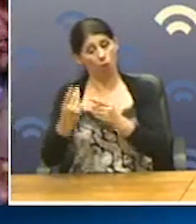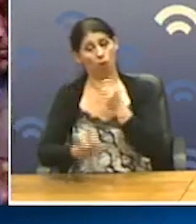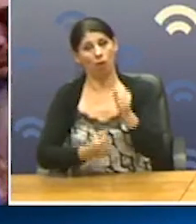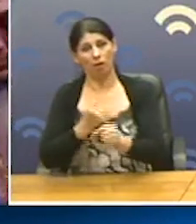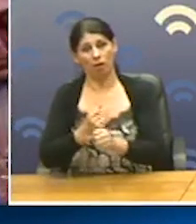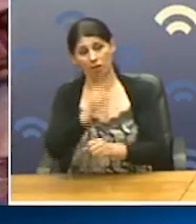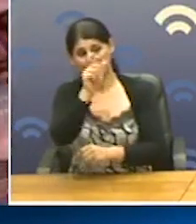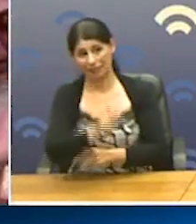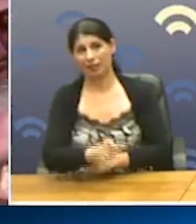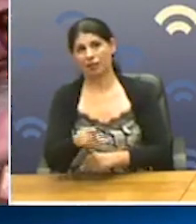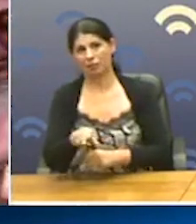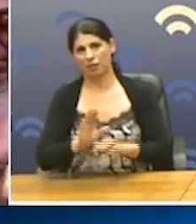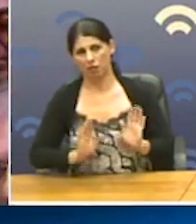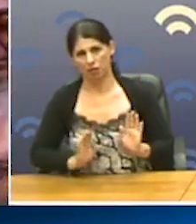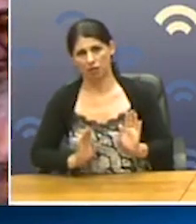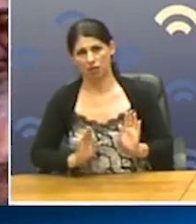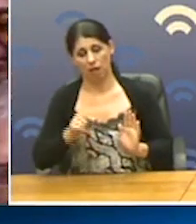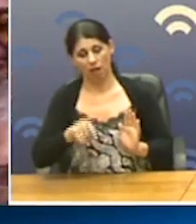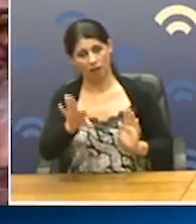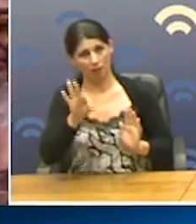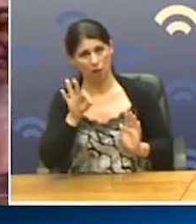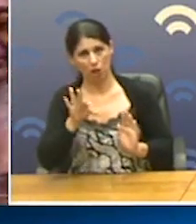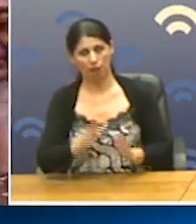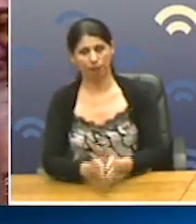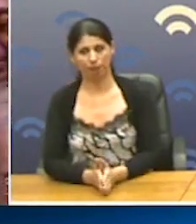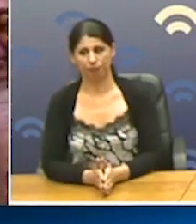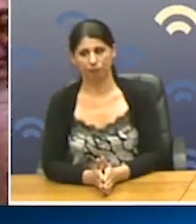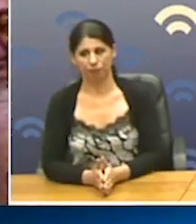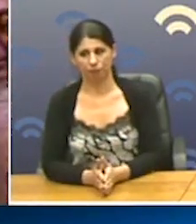Η συγκεκριμένη αυτή επιλογή σας.